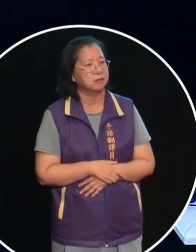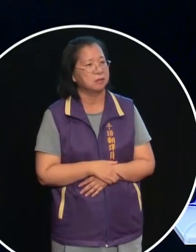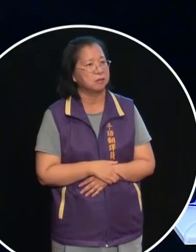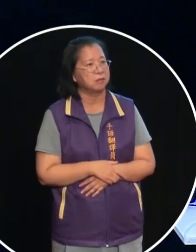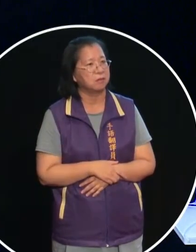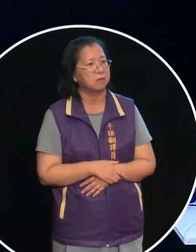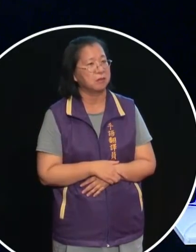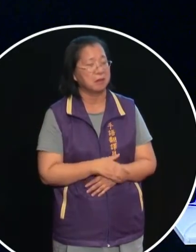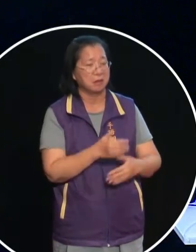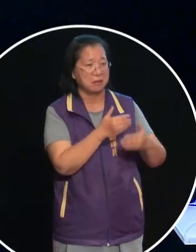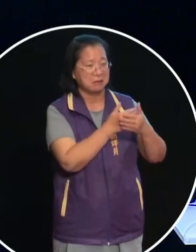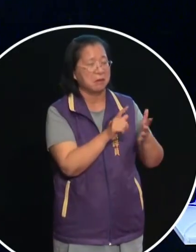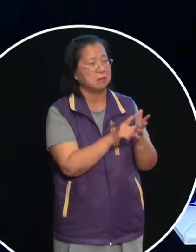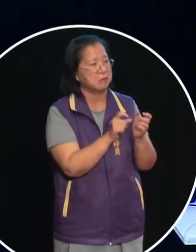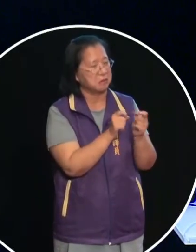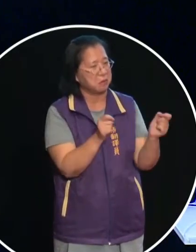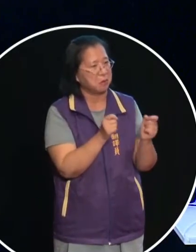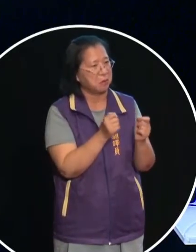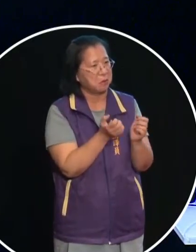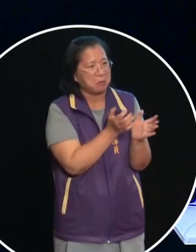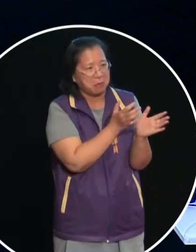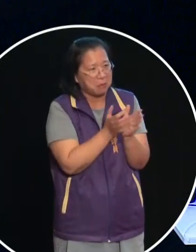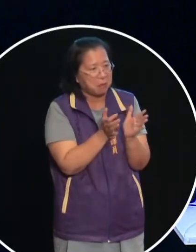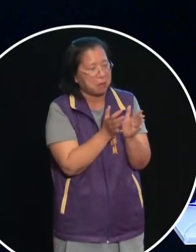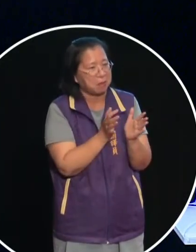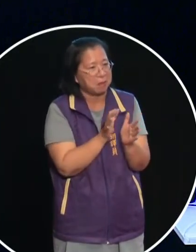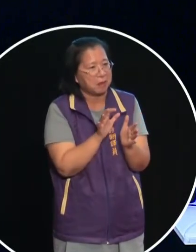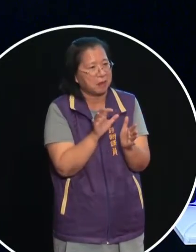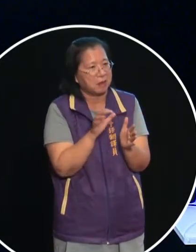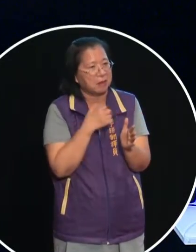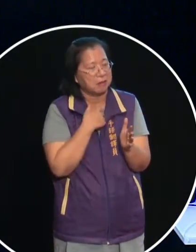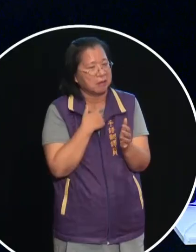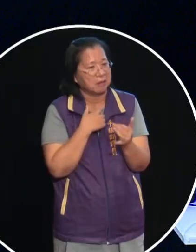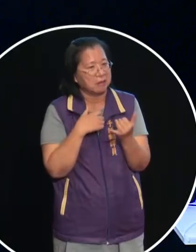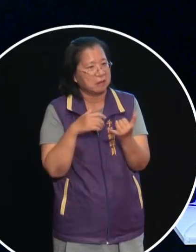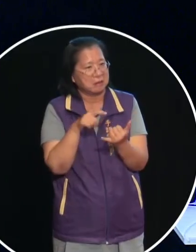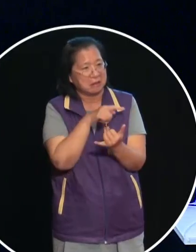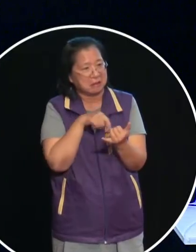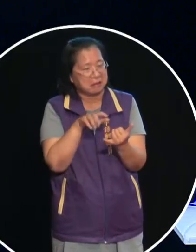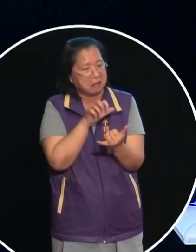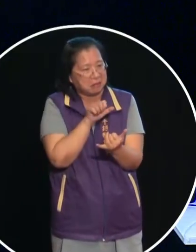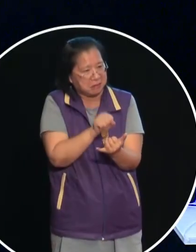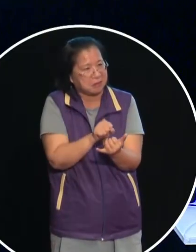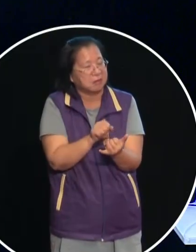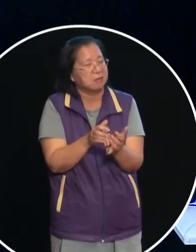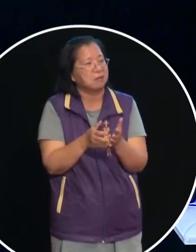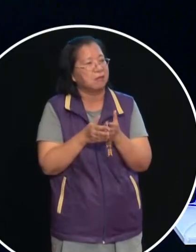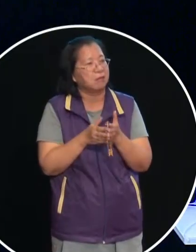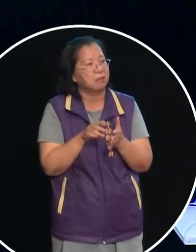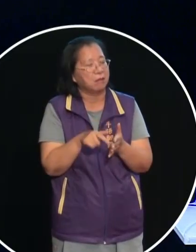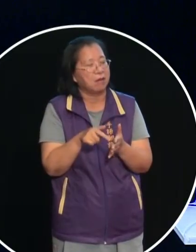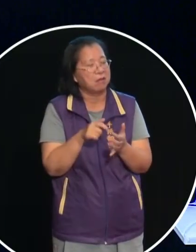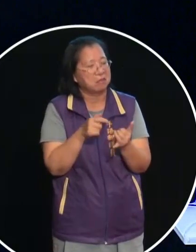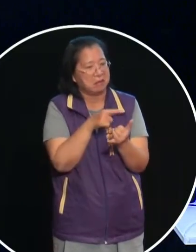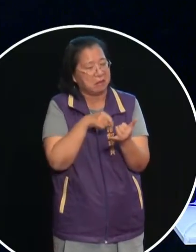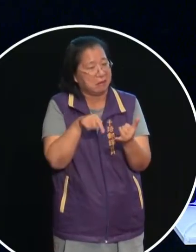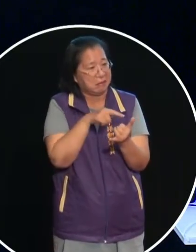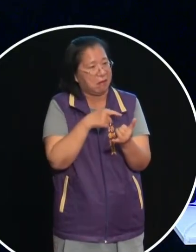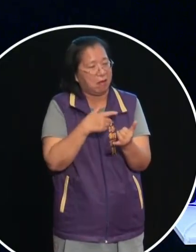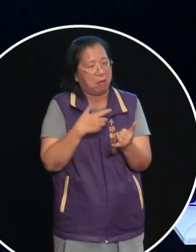许中国长期来准备这样的一个包围台湾的一个作战，那就他们就发动试试看，那